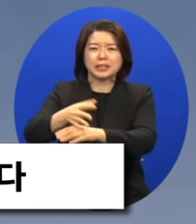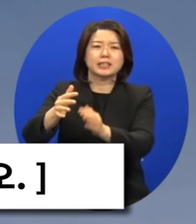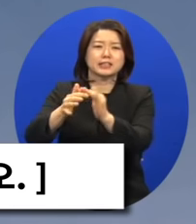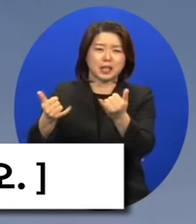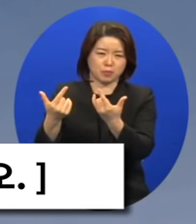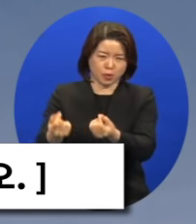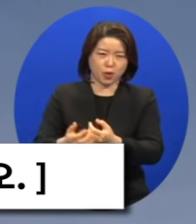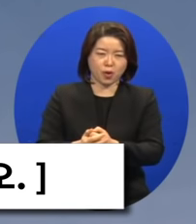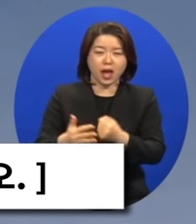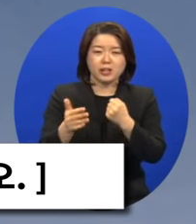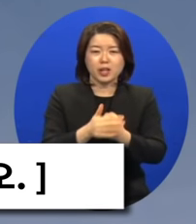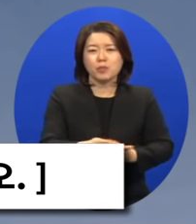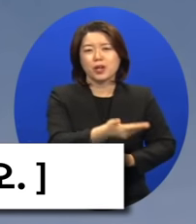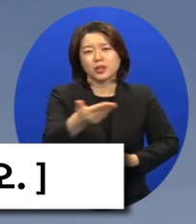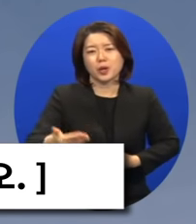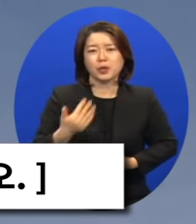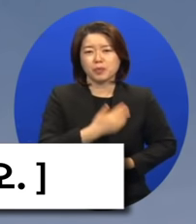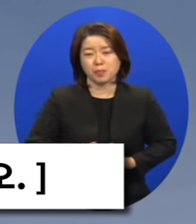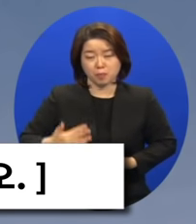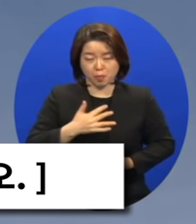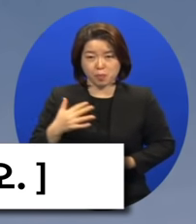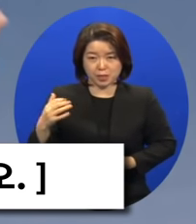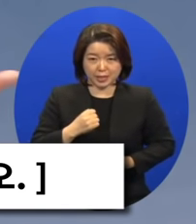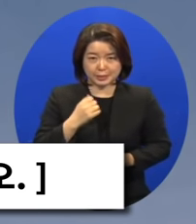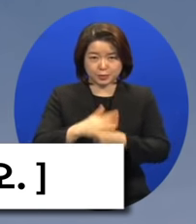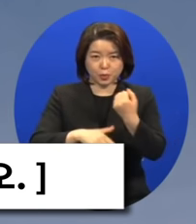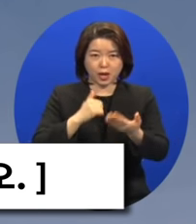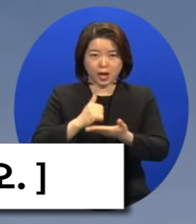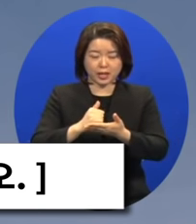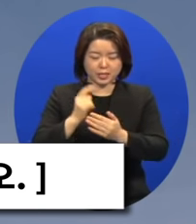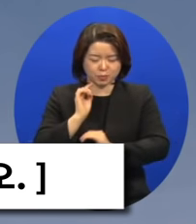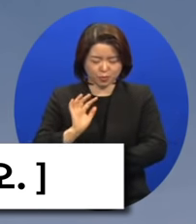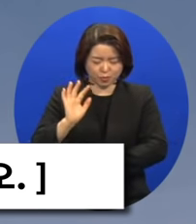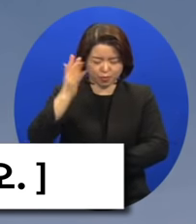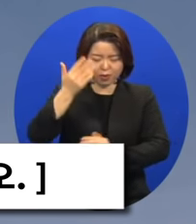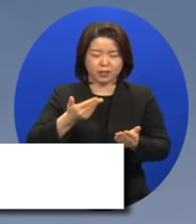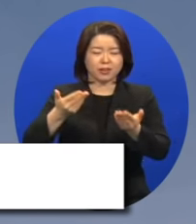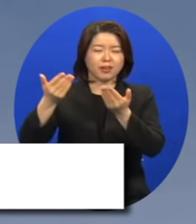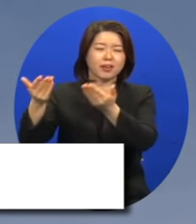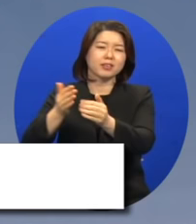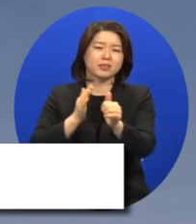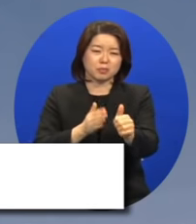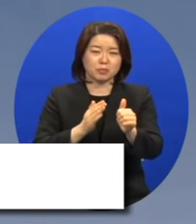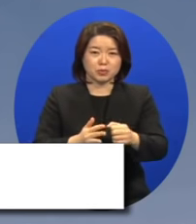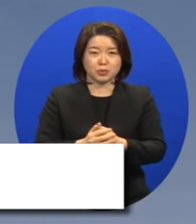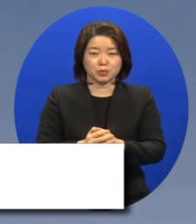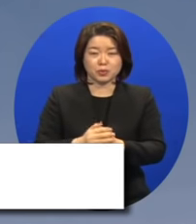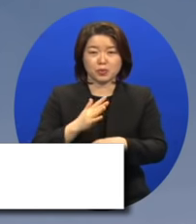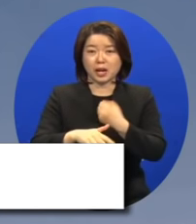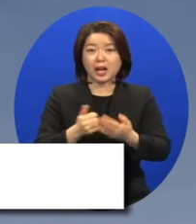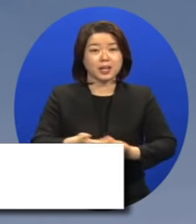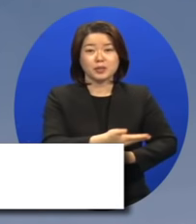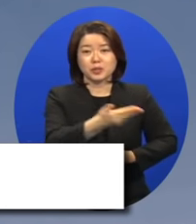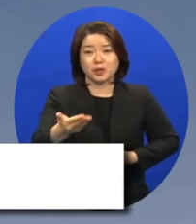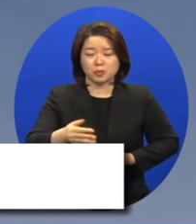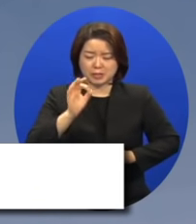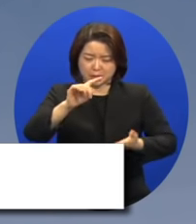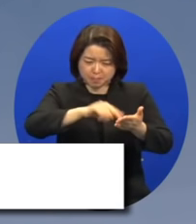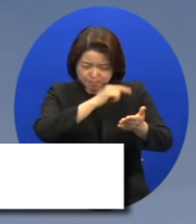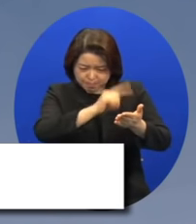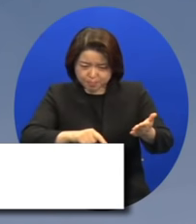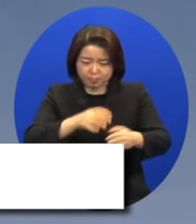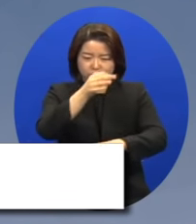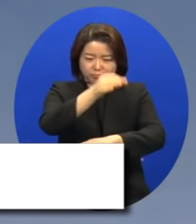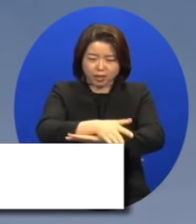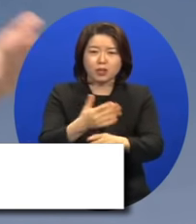께서 값을치르고사신백성입니다.그러므로여러분의몸으로하나님께영광을돌리십시오 .하나님은값을치르고당신을